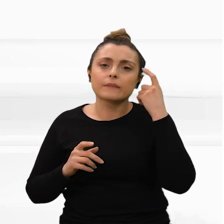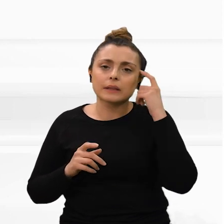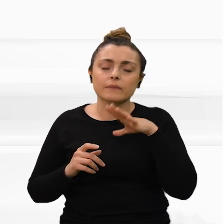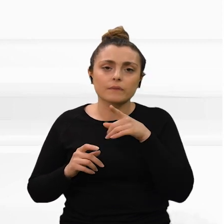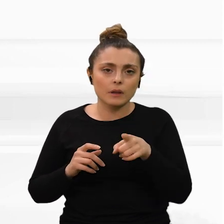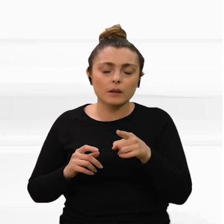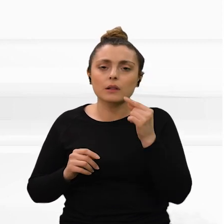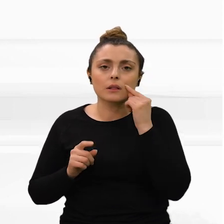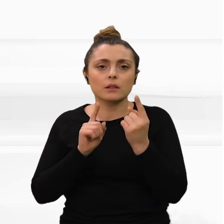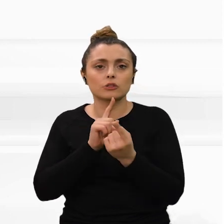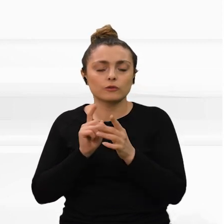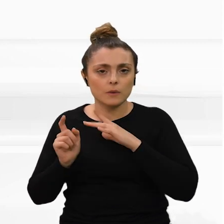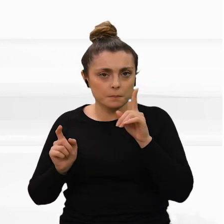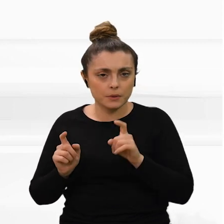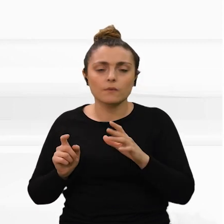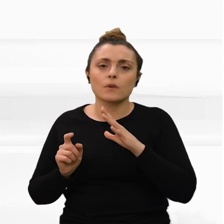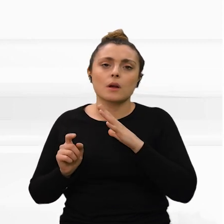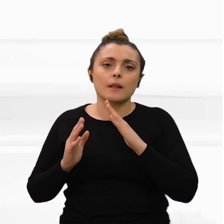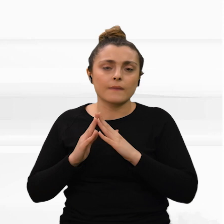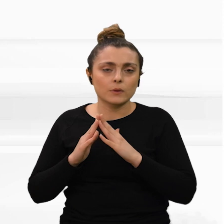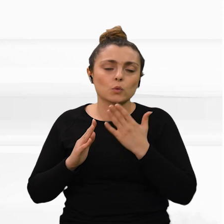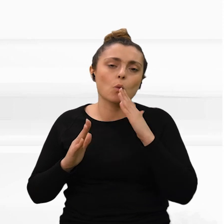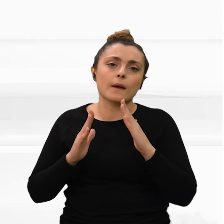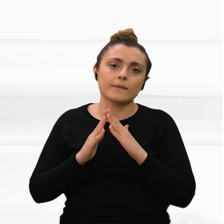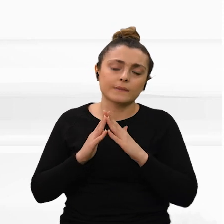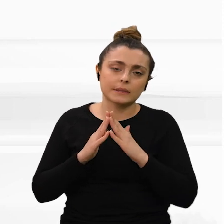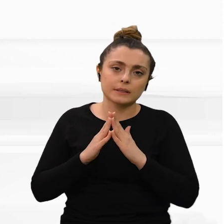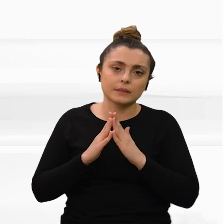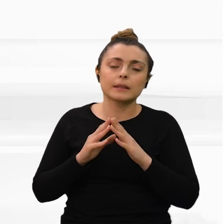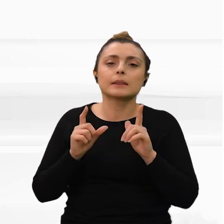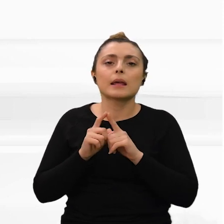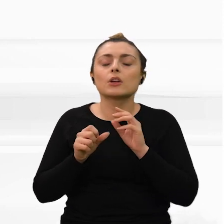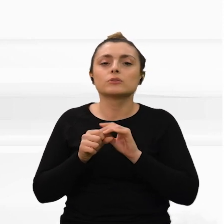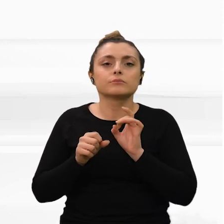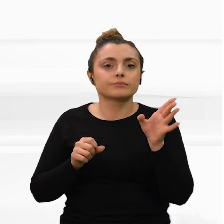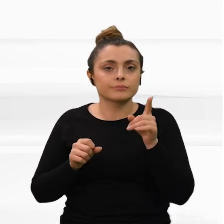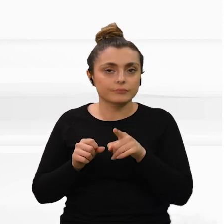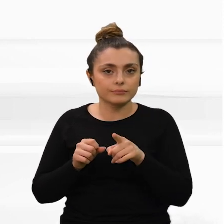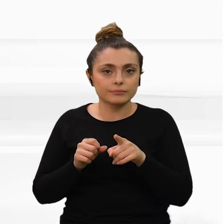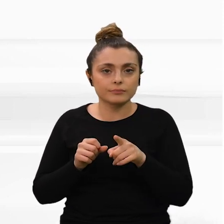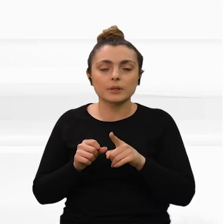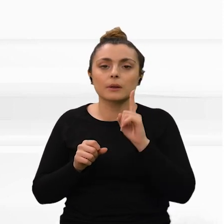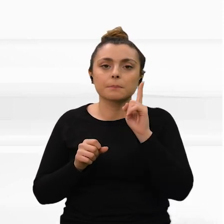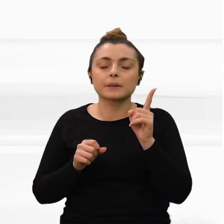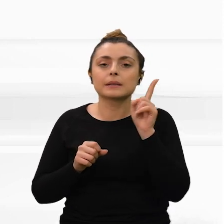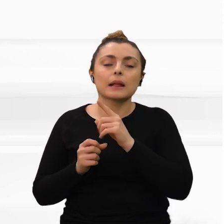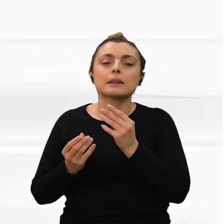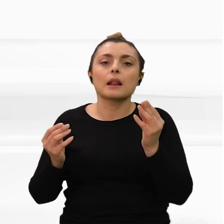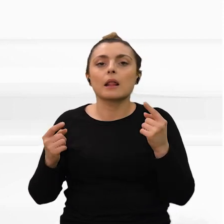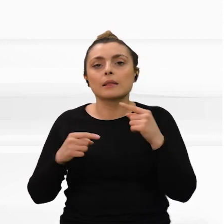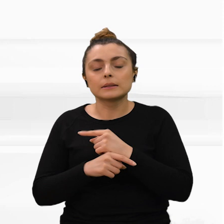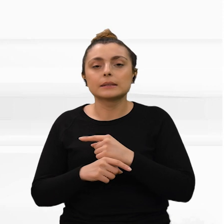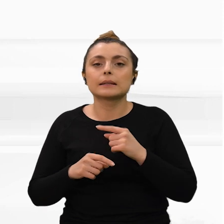tane yargımız var karşıtlık var mı var evi Yok eve de saçını inceleyelim Bir de